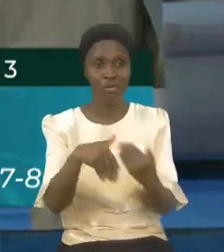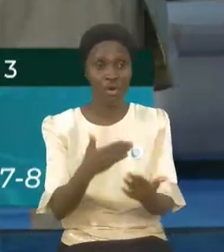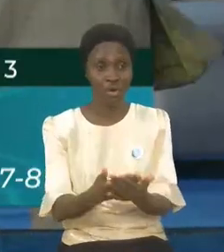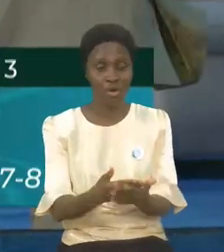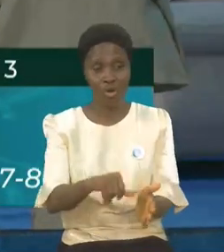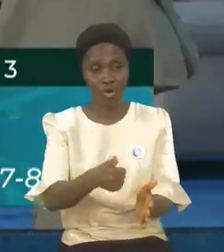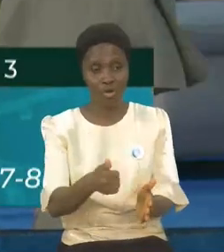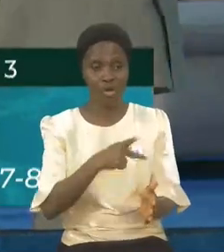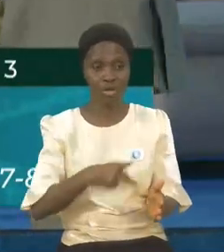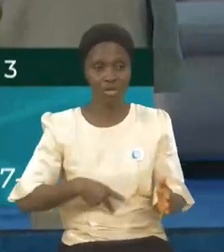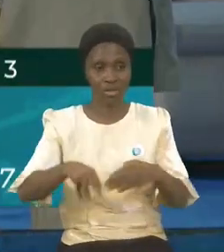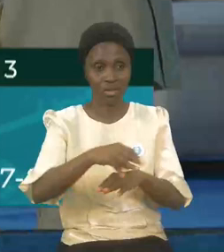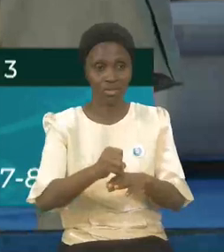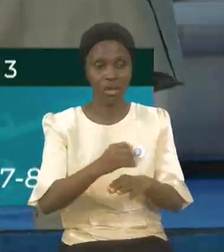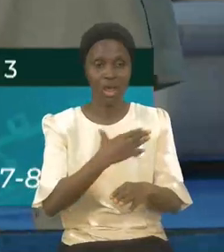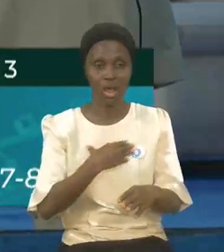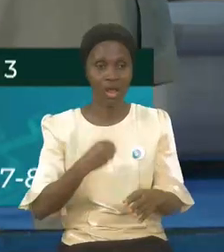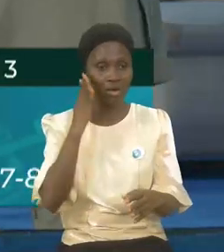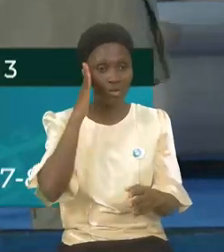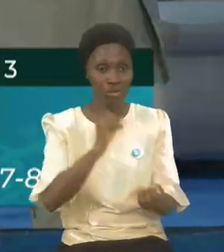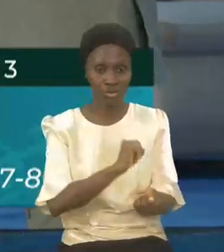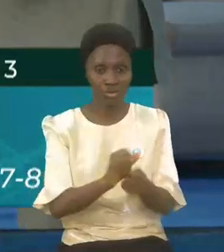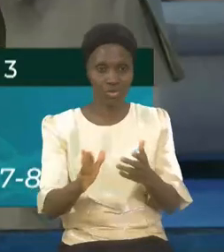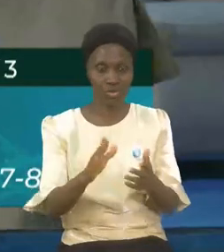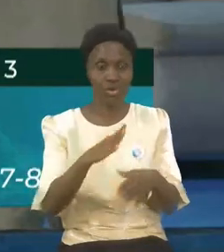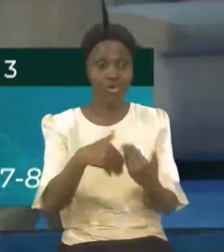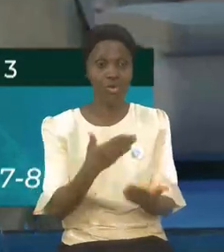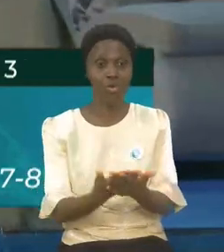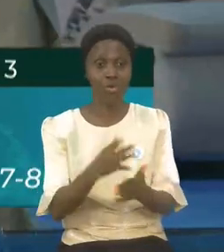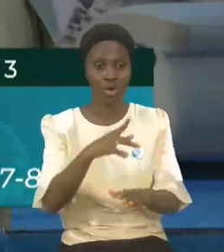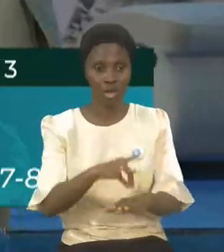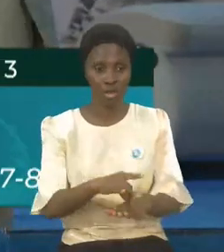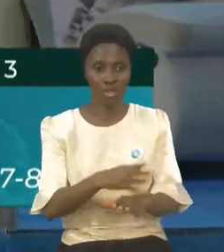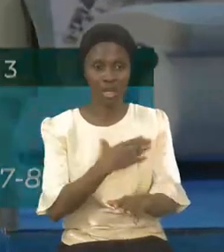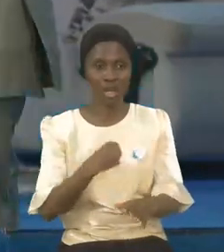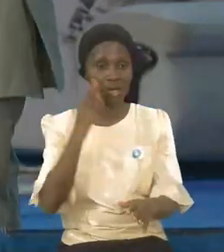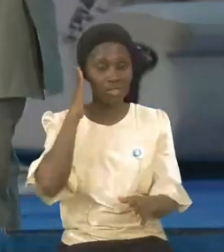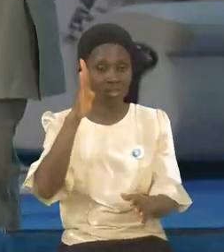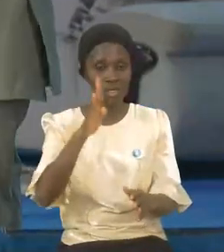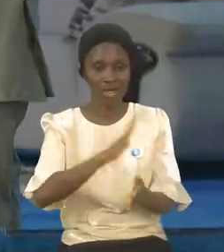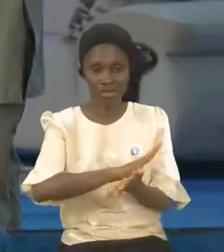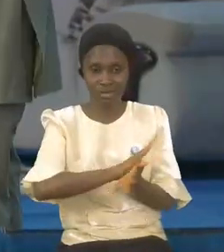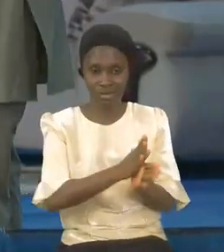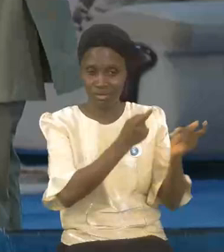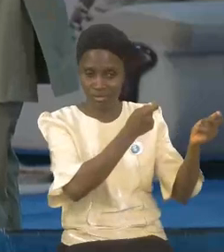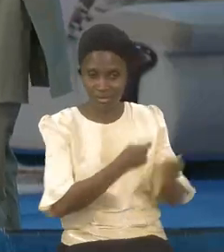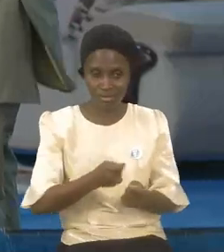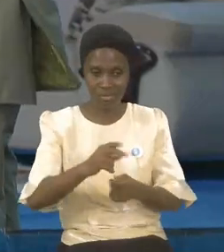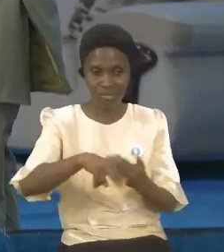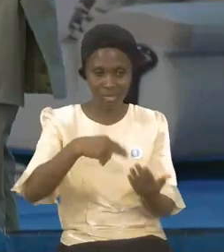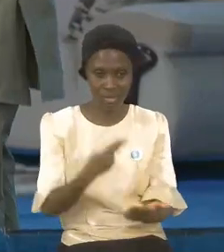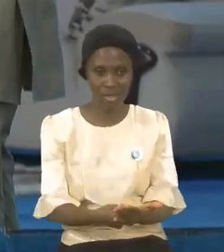royaumes et qui dévorera toute la terre, la foulera et